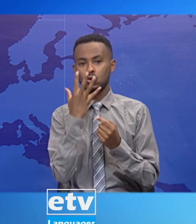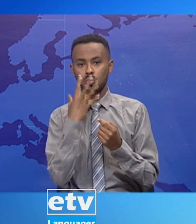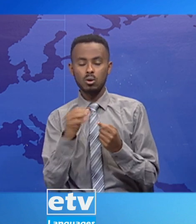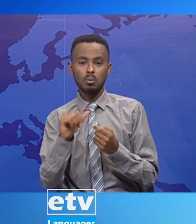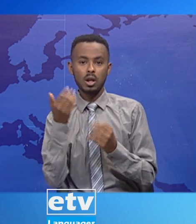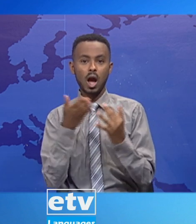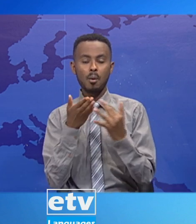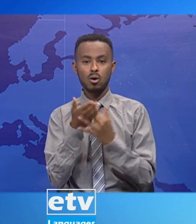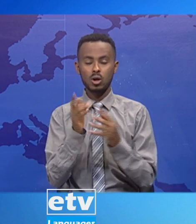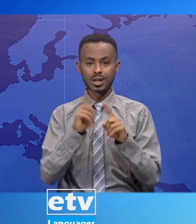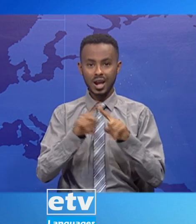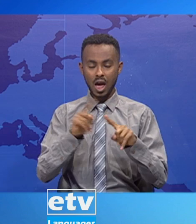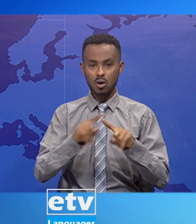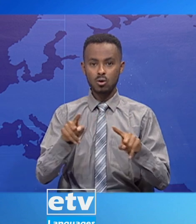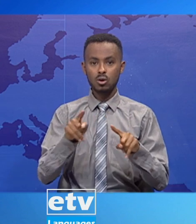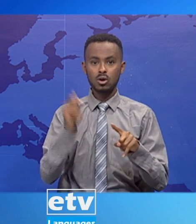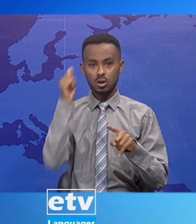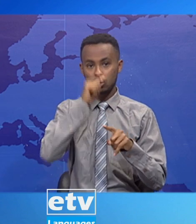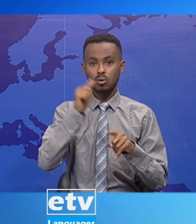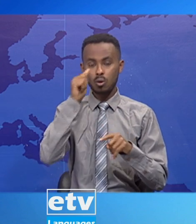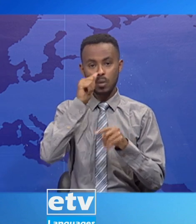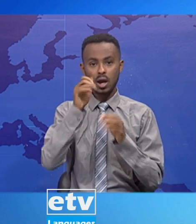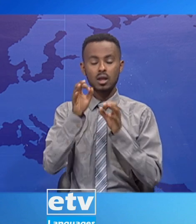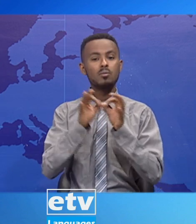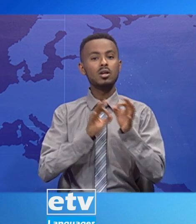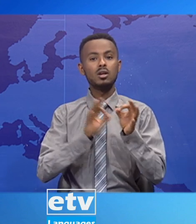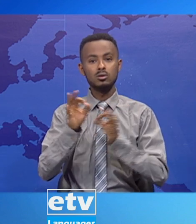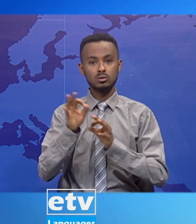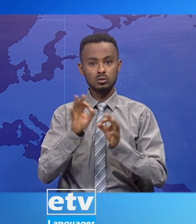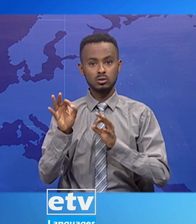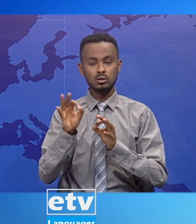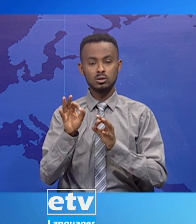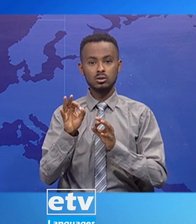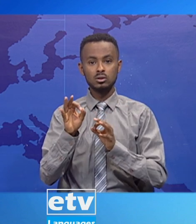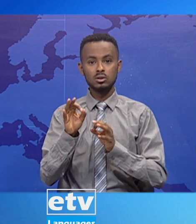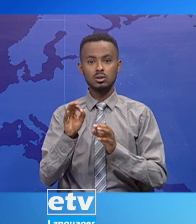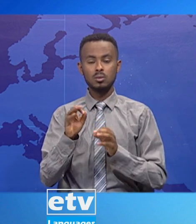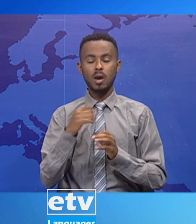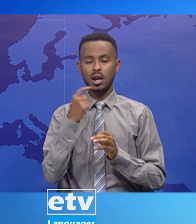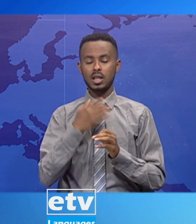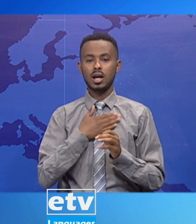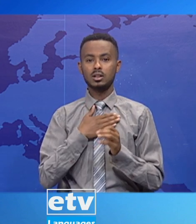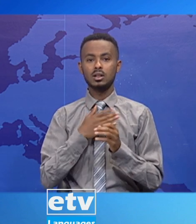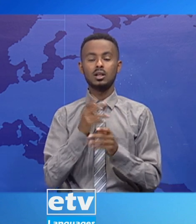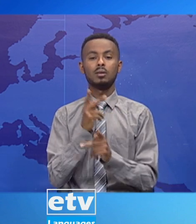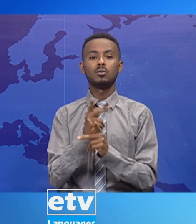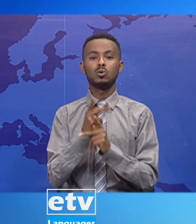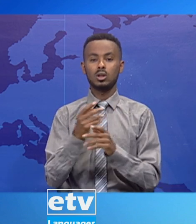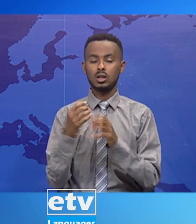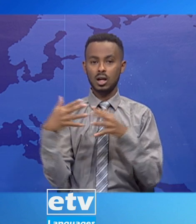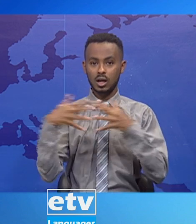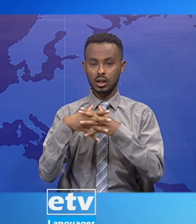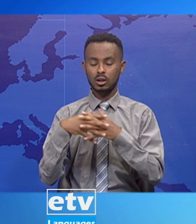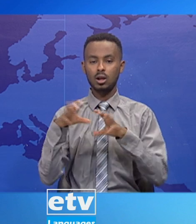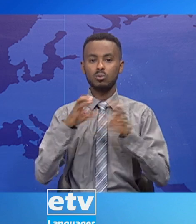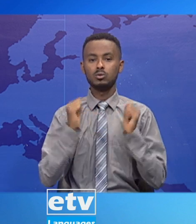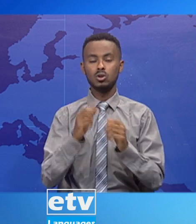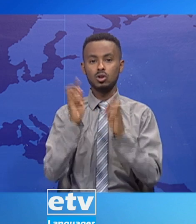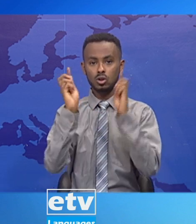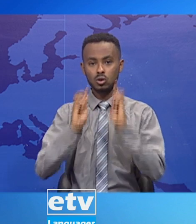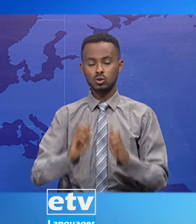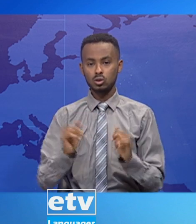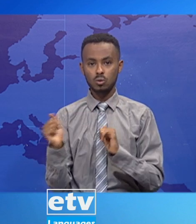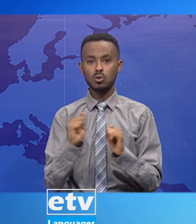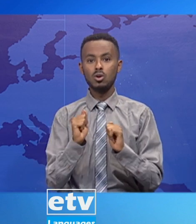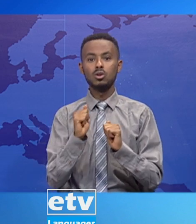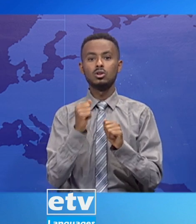በሌላ በኩል የተለያዩ ኢትዮጵያን የሚገልጹ እኛነታችንን ሊያንጸባርቁ የሚችሉ ቅርሶች ደግሞ